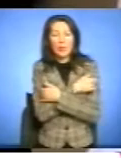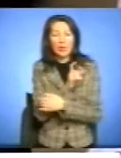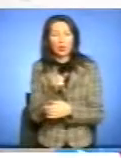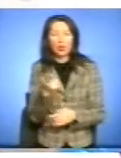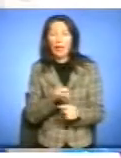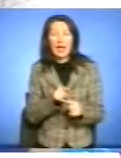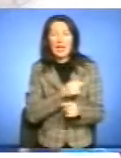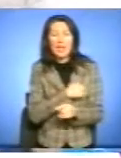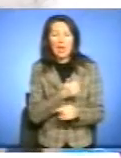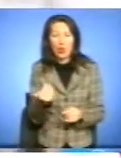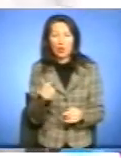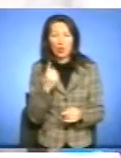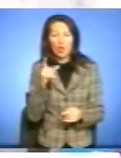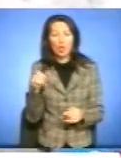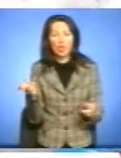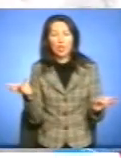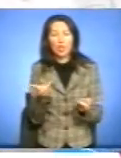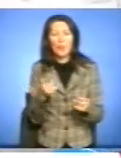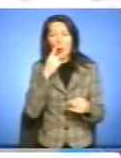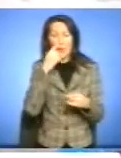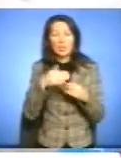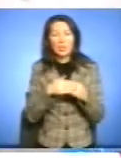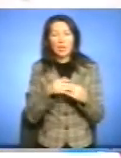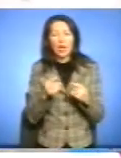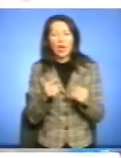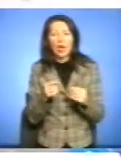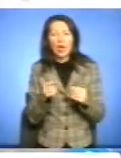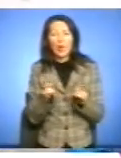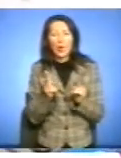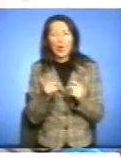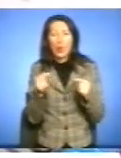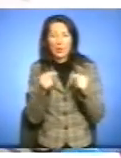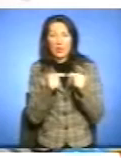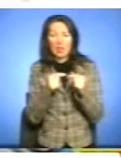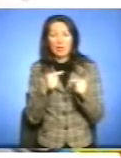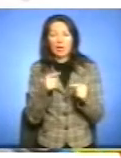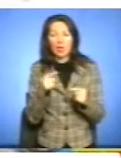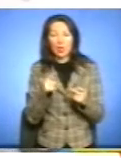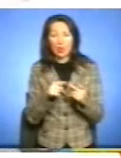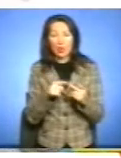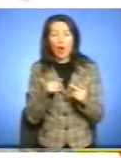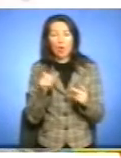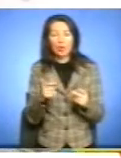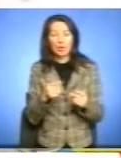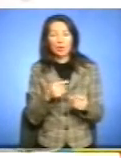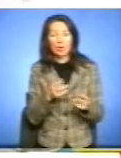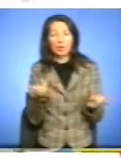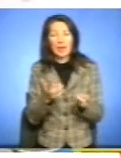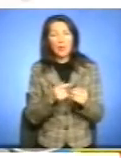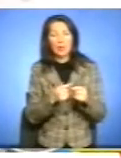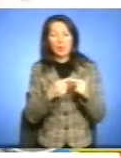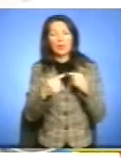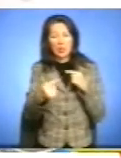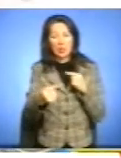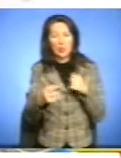обіймів. Одній людині потрібно ближчий контакт, так, інша людина навпаки любить більшу таку дистанцію, і для неї